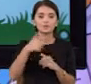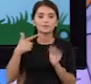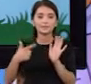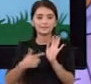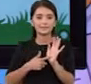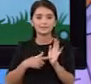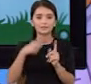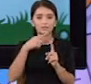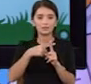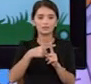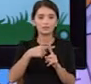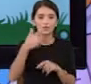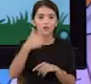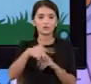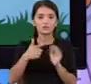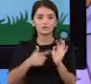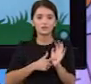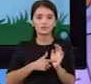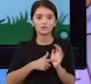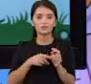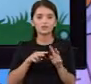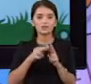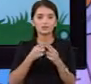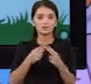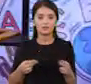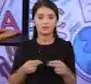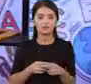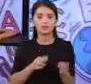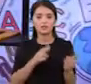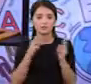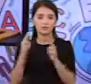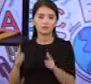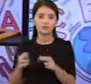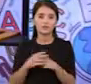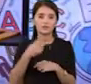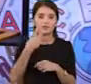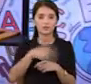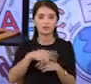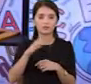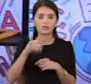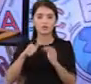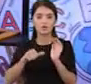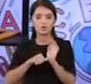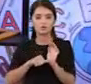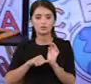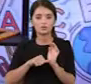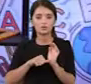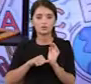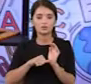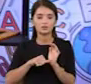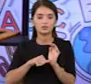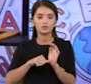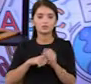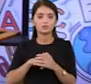7 sonlarning yig'indisi 37 ga teng. Navbatdagi misol 20 va 6